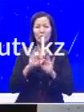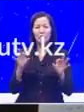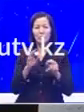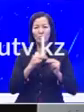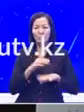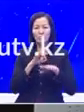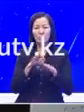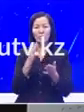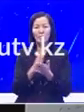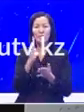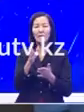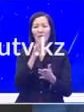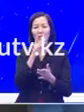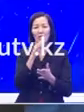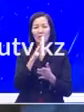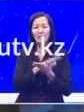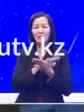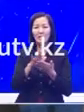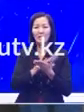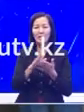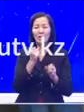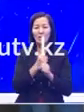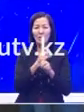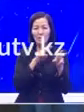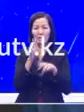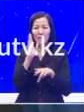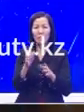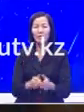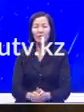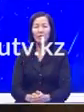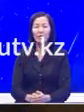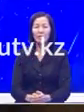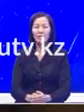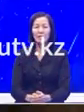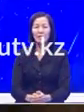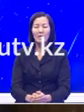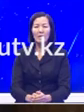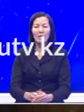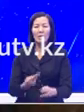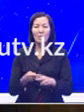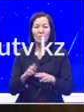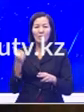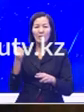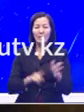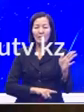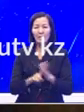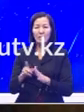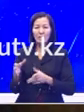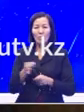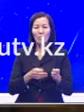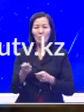жүргізіп жатыр. Енді алдағы уақытта тазалық жұмыстары қатаң бақылауда болмақ. Осы аптаның басында өңір басшысы